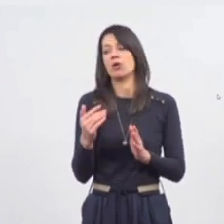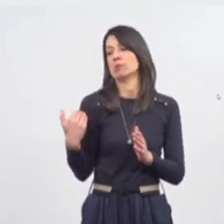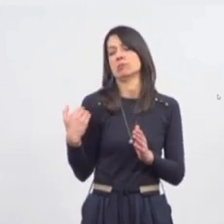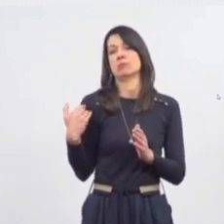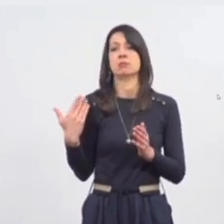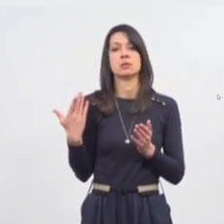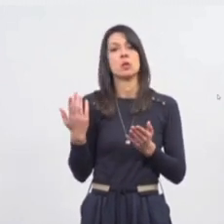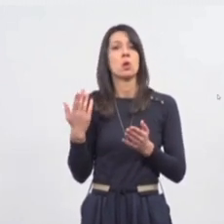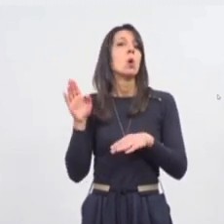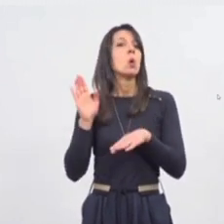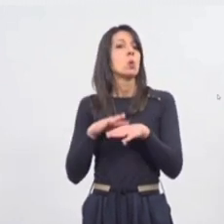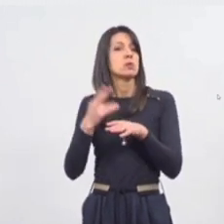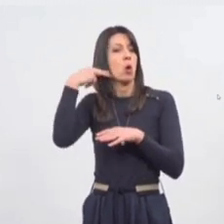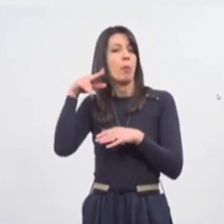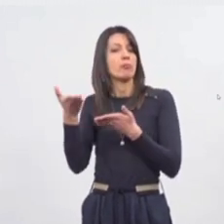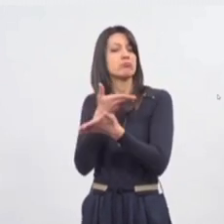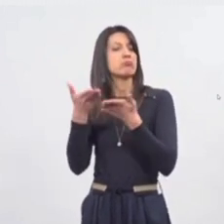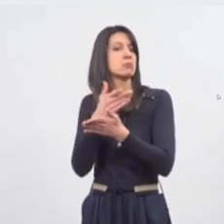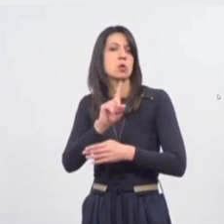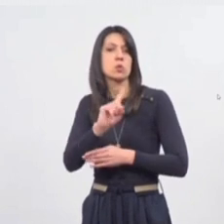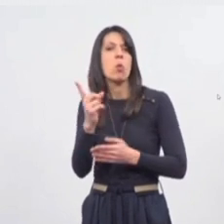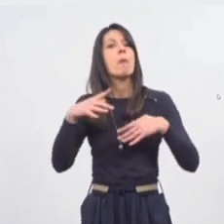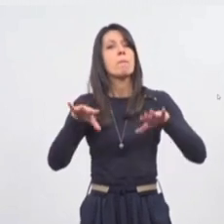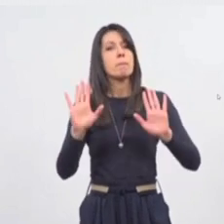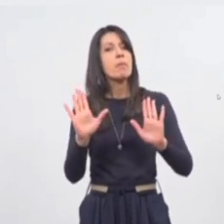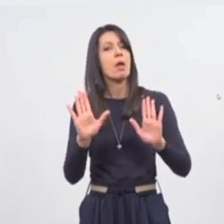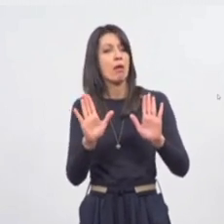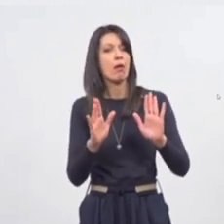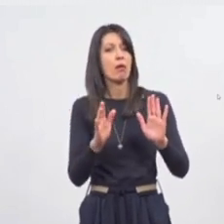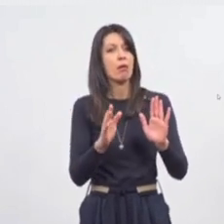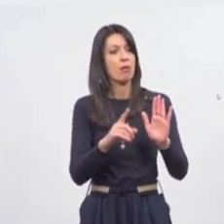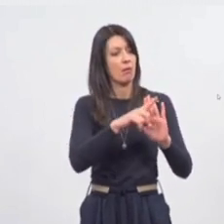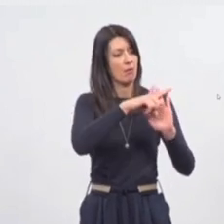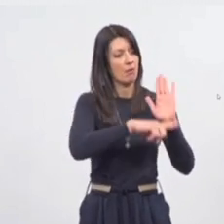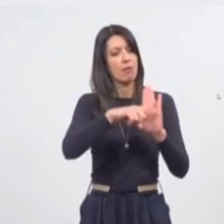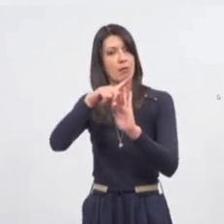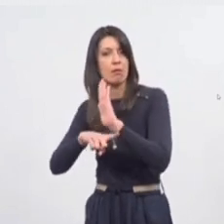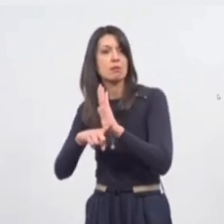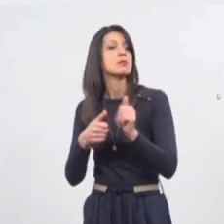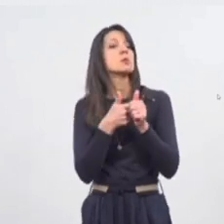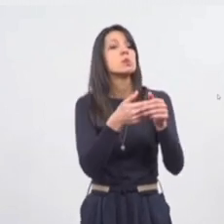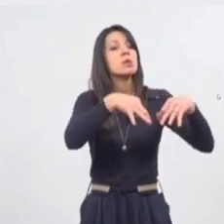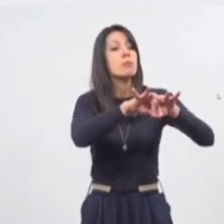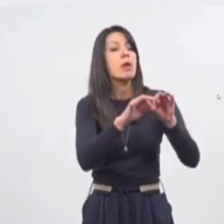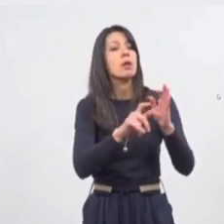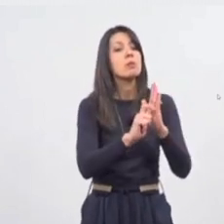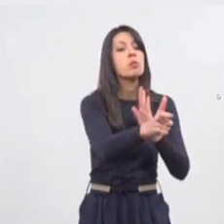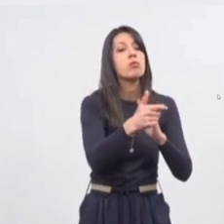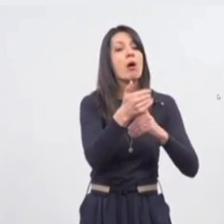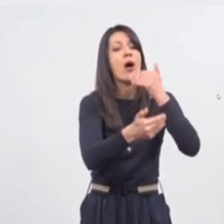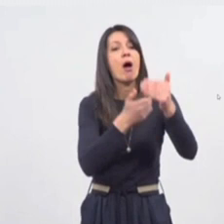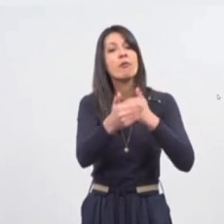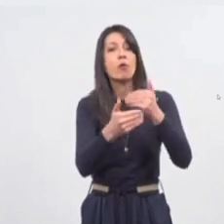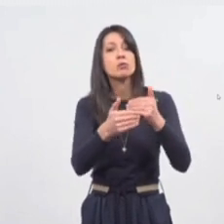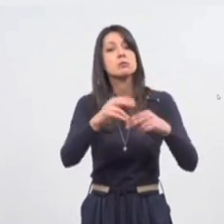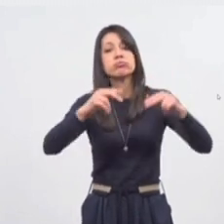européen, mais qui sont à des niveaux différents selon les pays, la discussion étant encore à faire sur